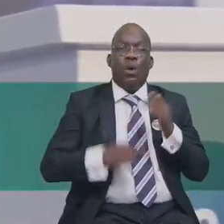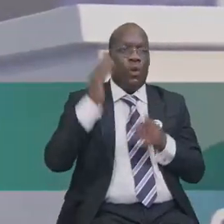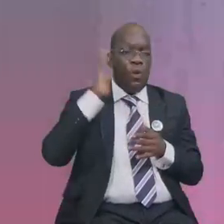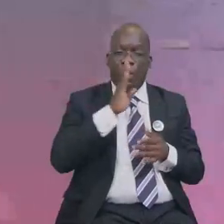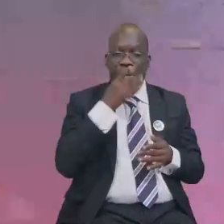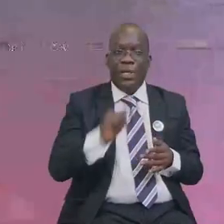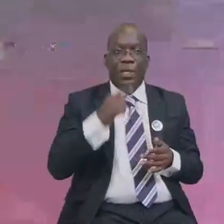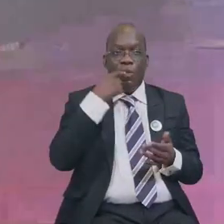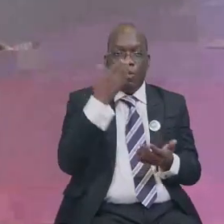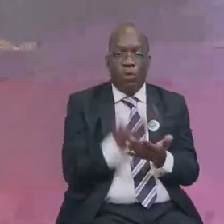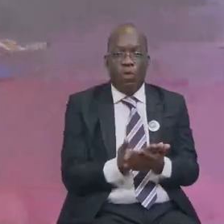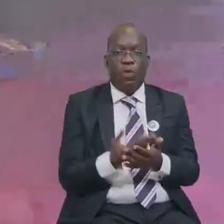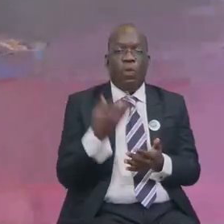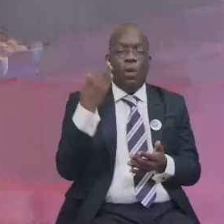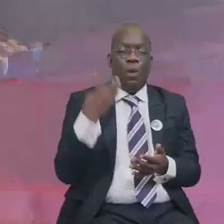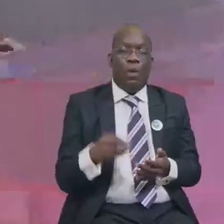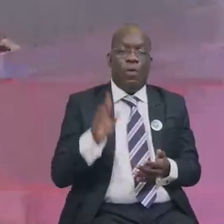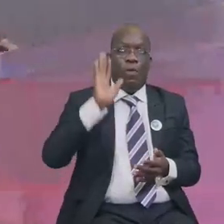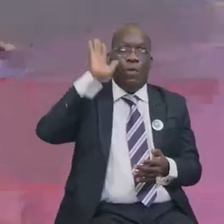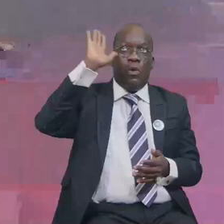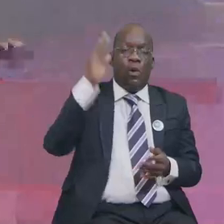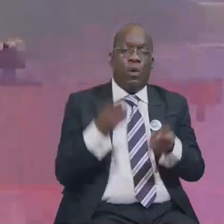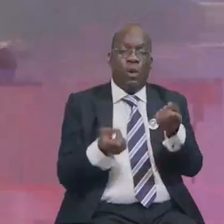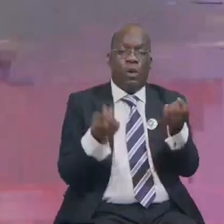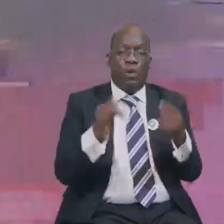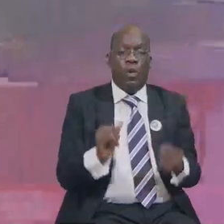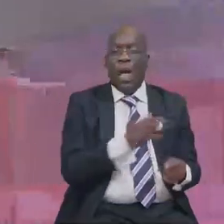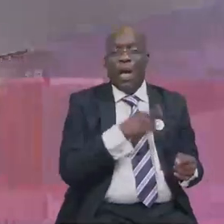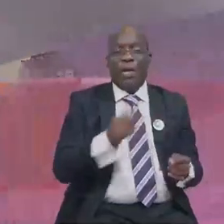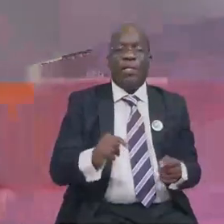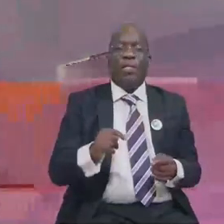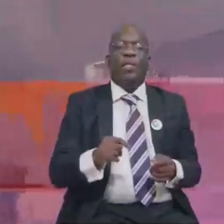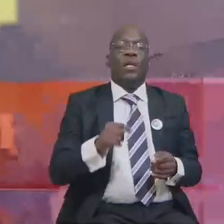quel sera le signe de la fin du monde?